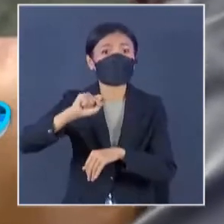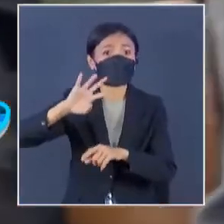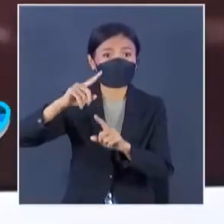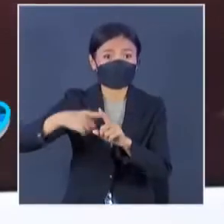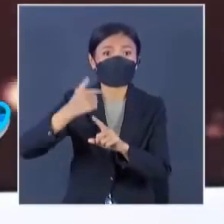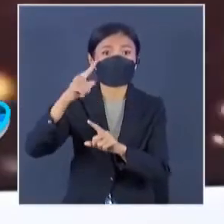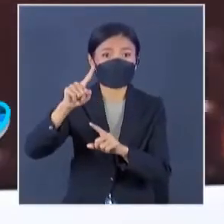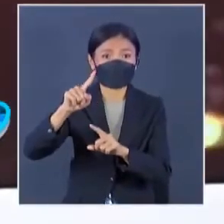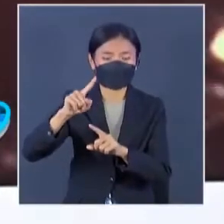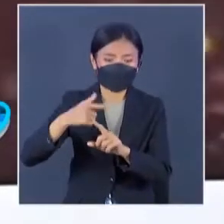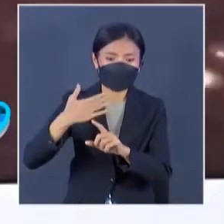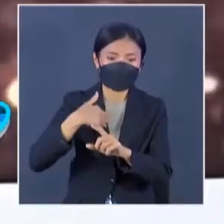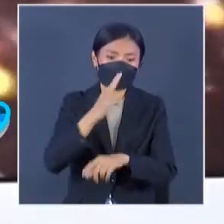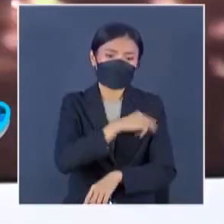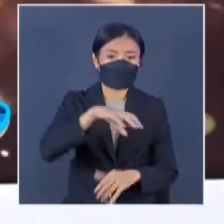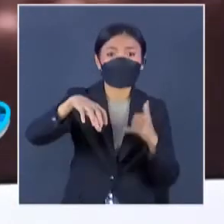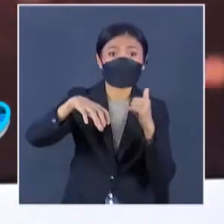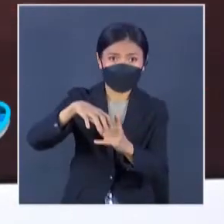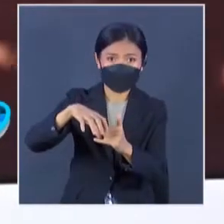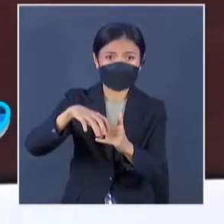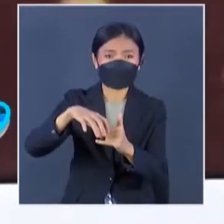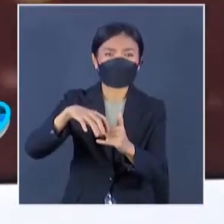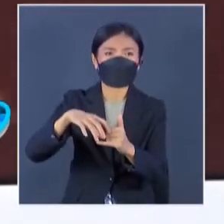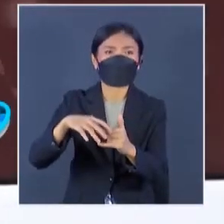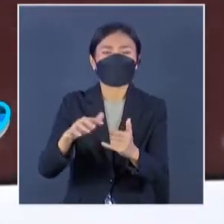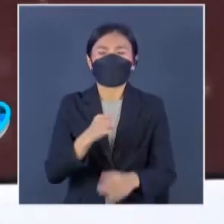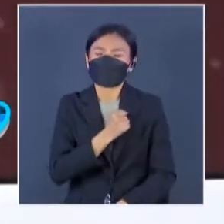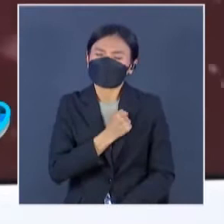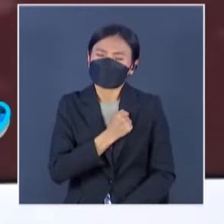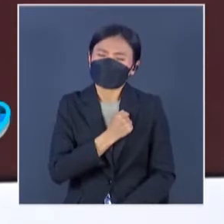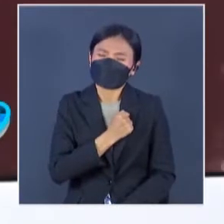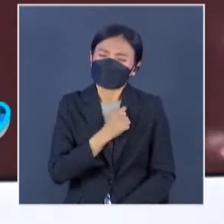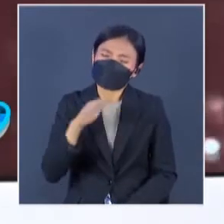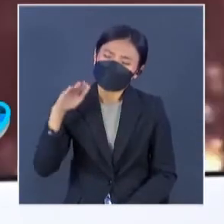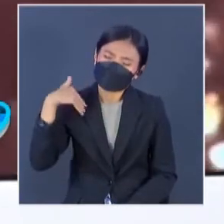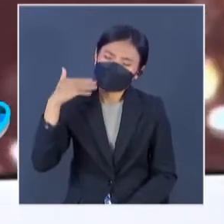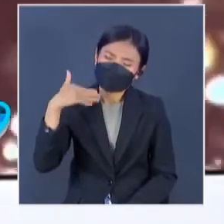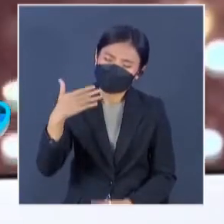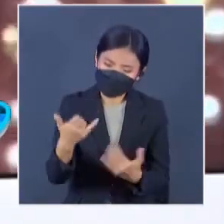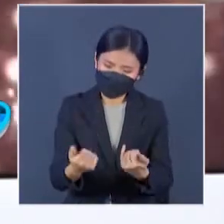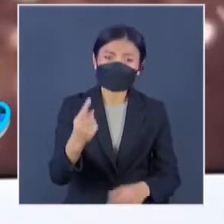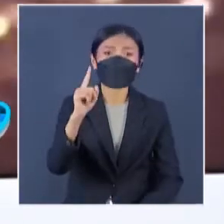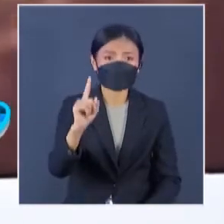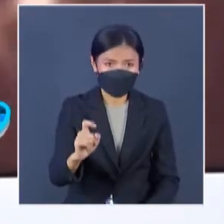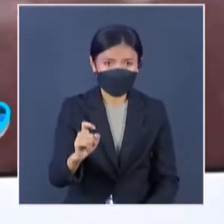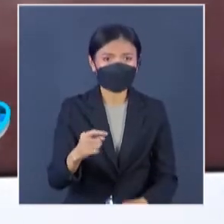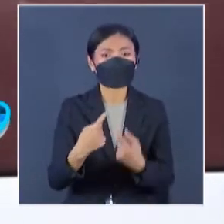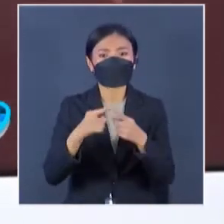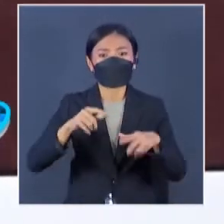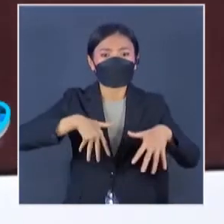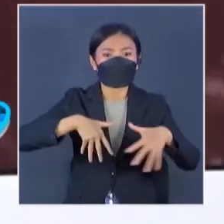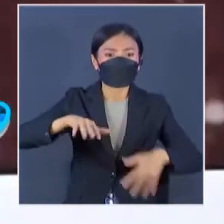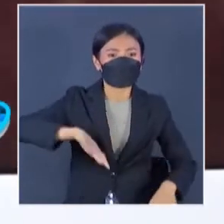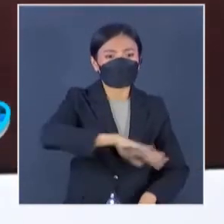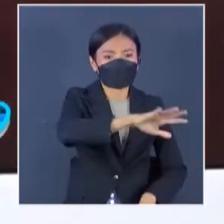าท่านอดทนและสู้มากตอนนี้จากพวกเราไปแล้วแต่จะยังคงอยู่ในใจพวกเราตลอดไปก็ได้สร้างความอา